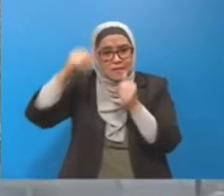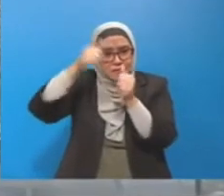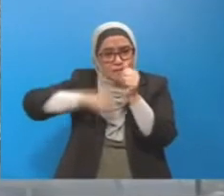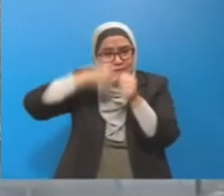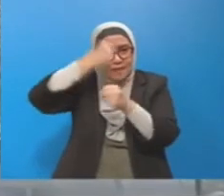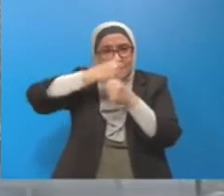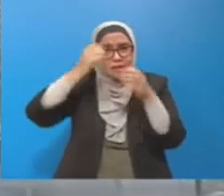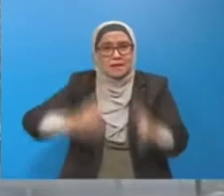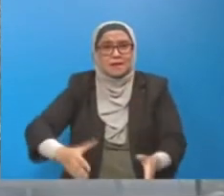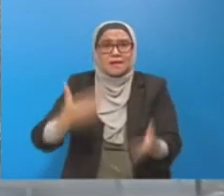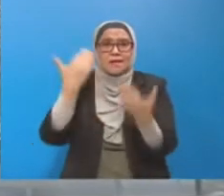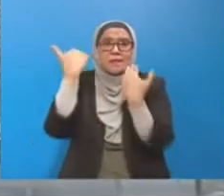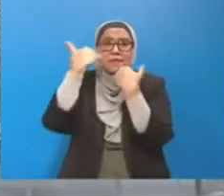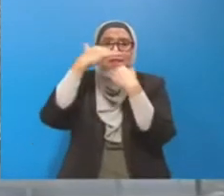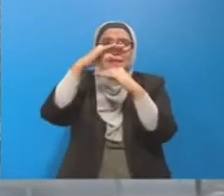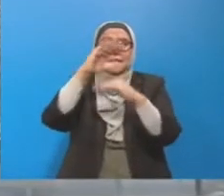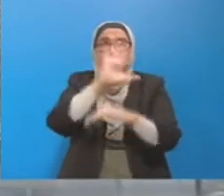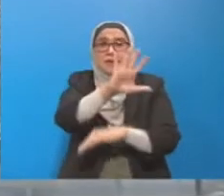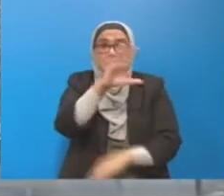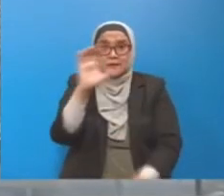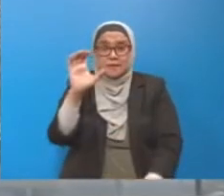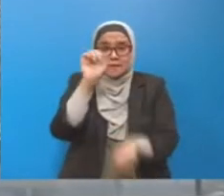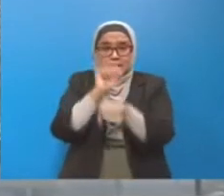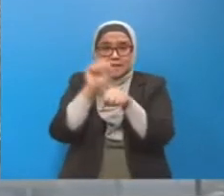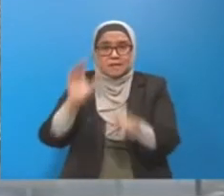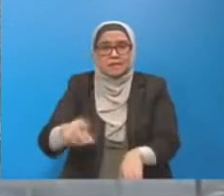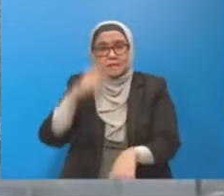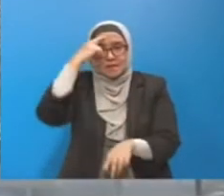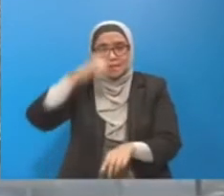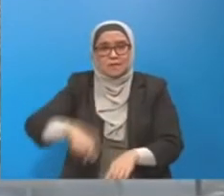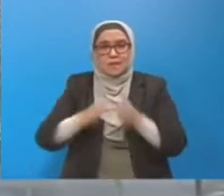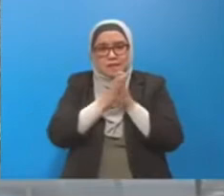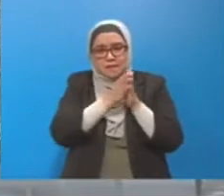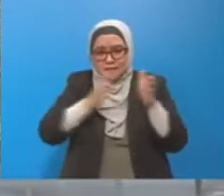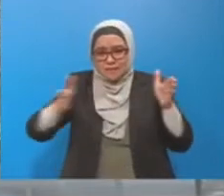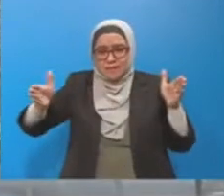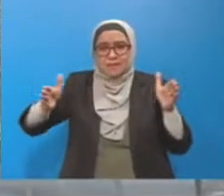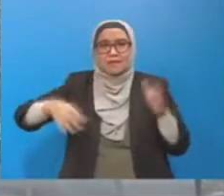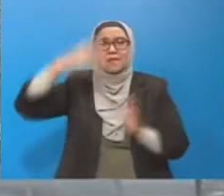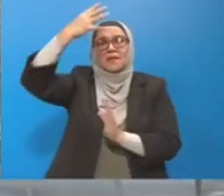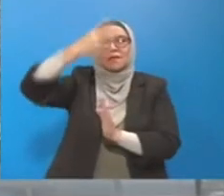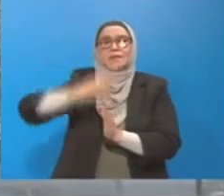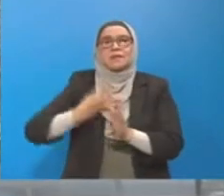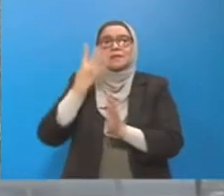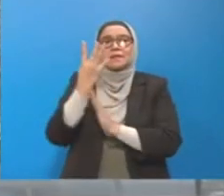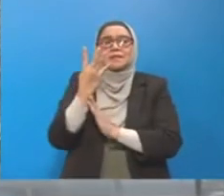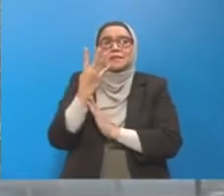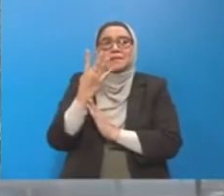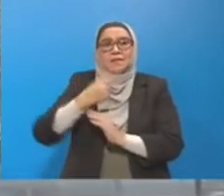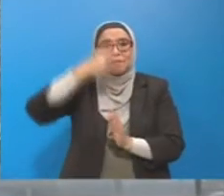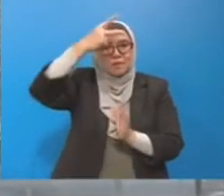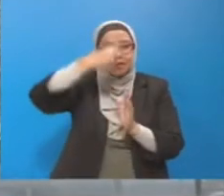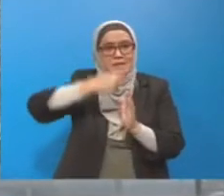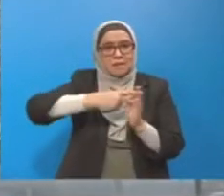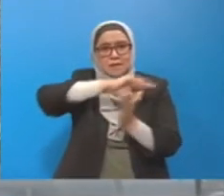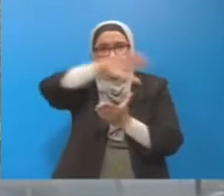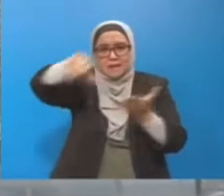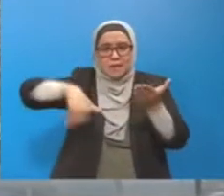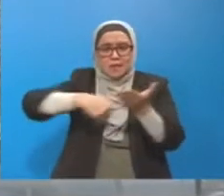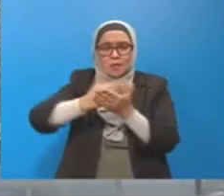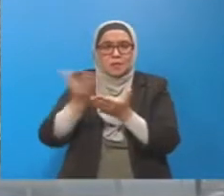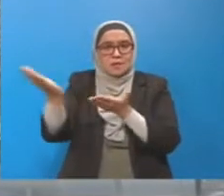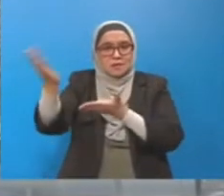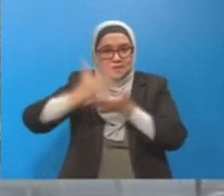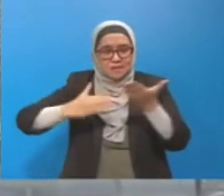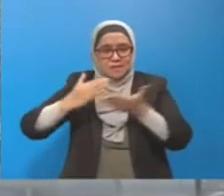dengan hak sehingga 500 ya pekerja selama tempo empat bulan yaitu dua bulan bagi semua sektor dalam fasa kedua